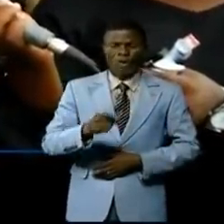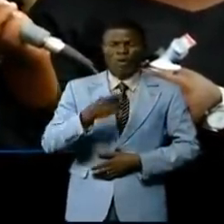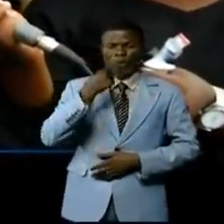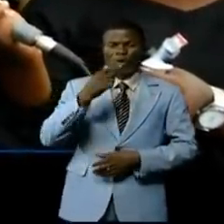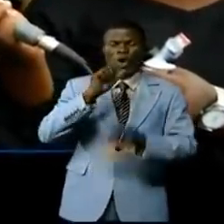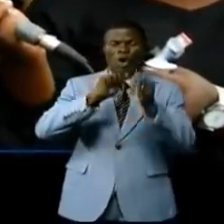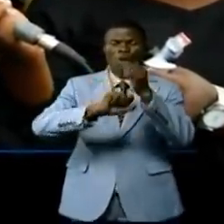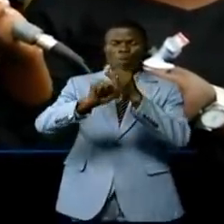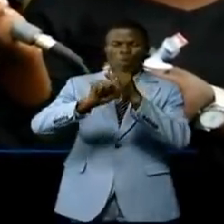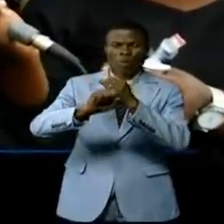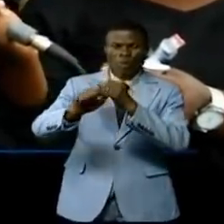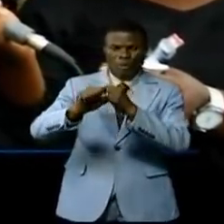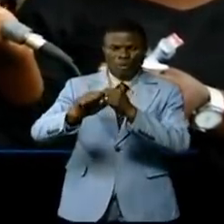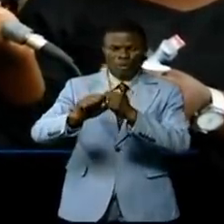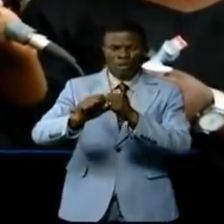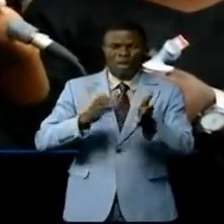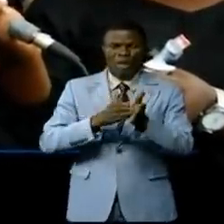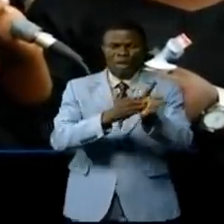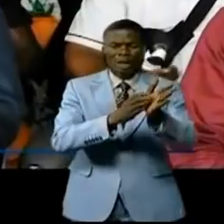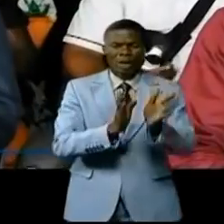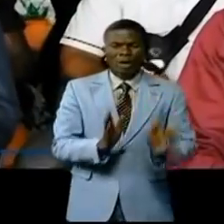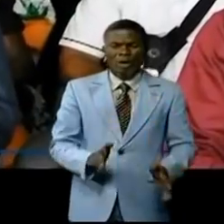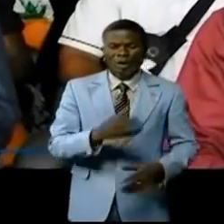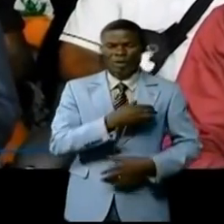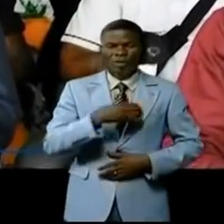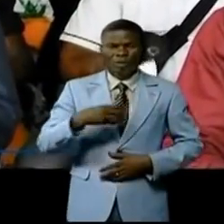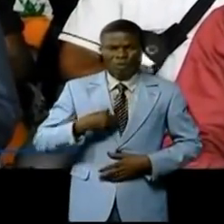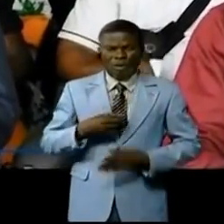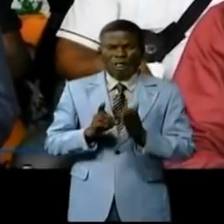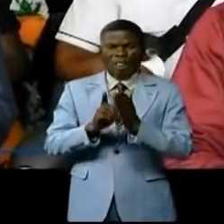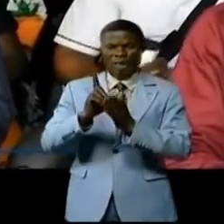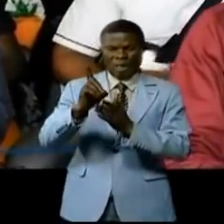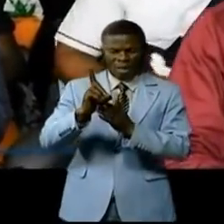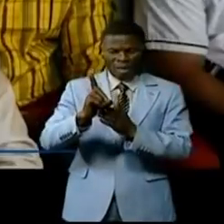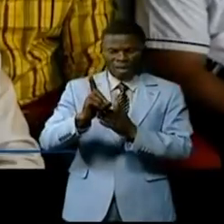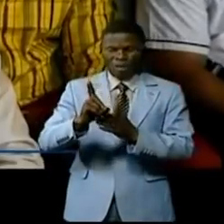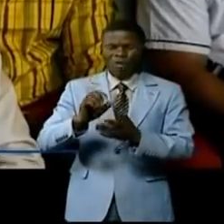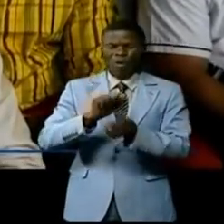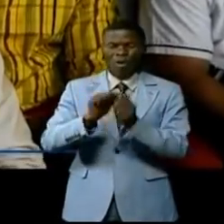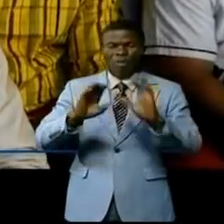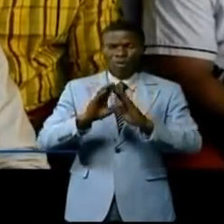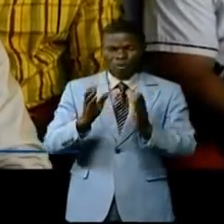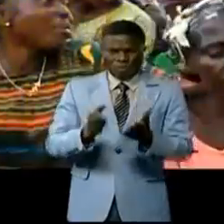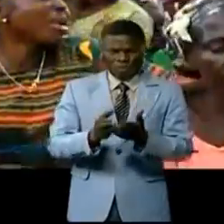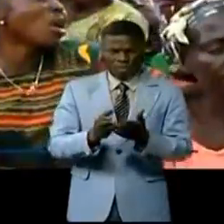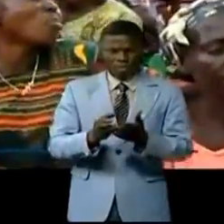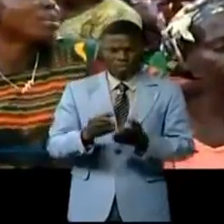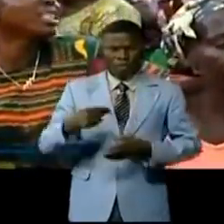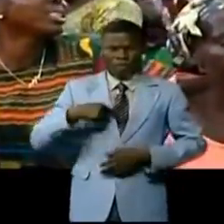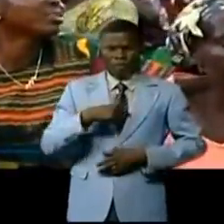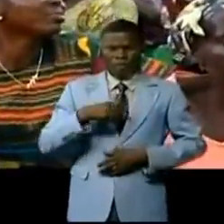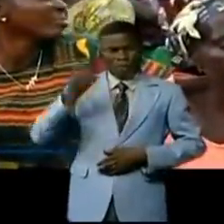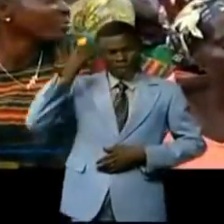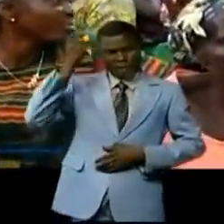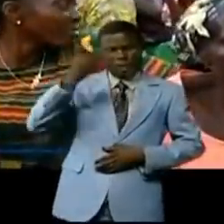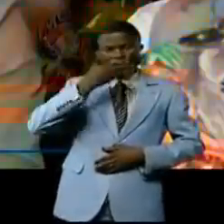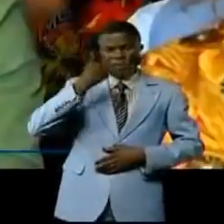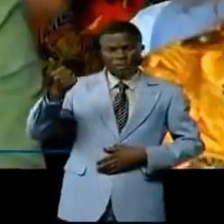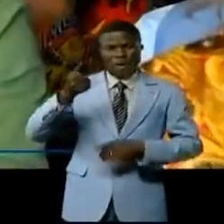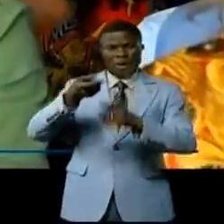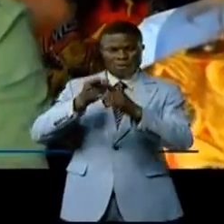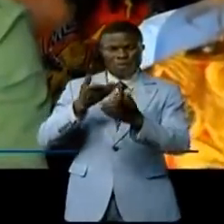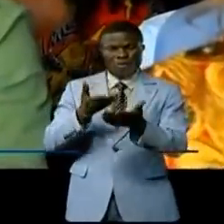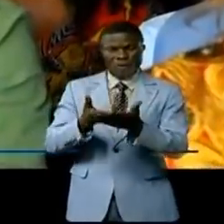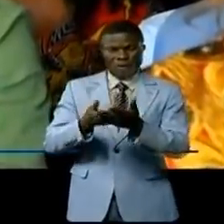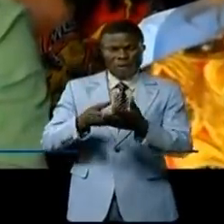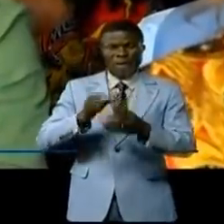promouvoir un leadership féminin afin d'impulser le changement. Nous saluons l'initiative du chef de l'État,